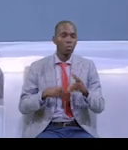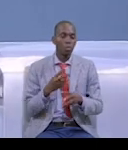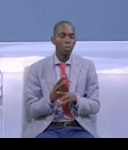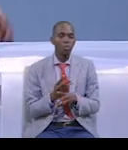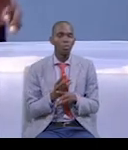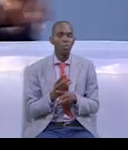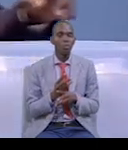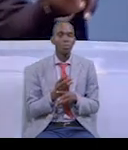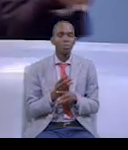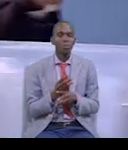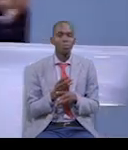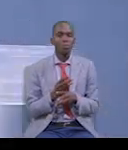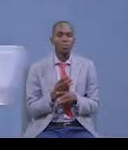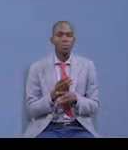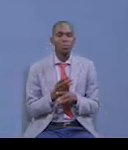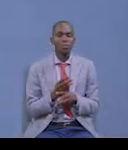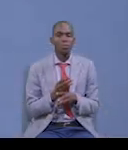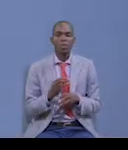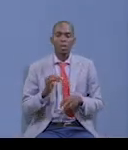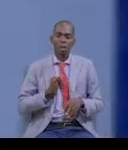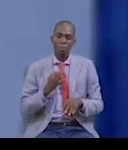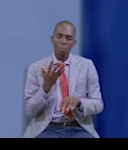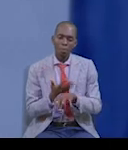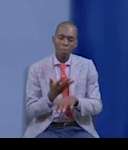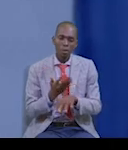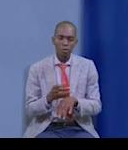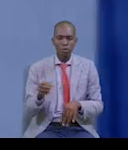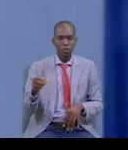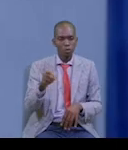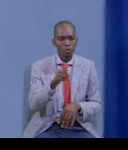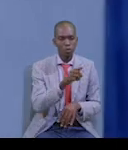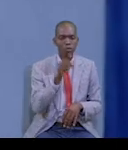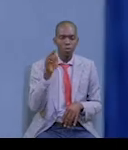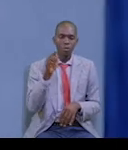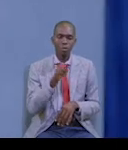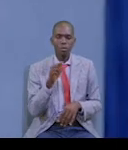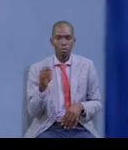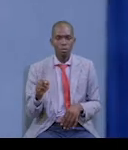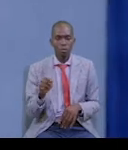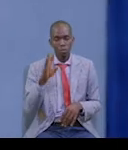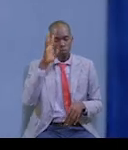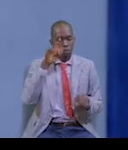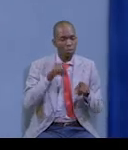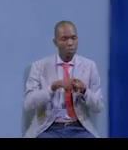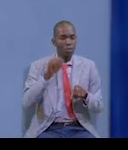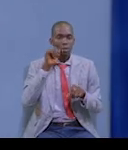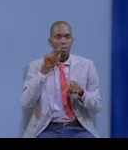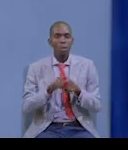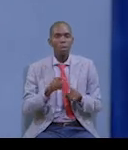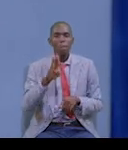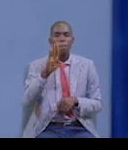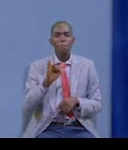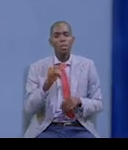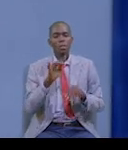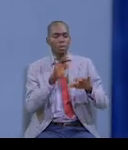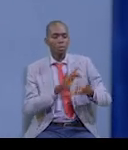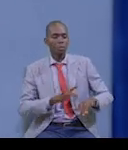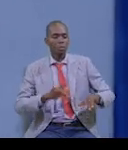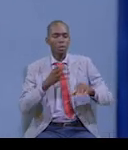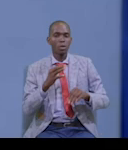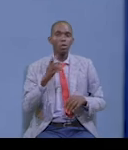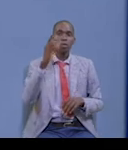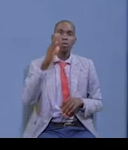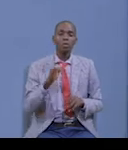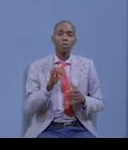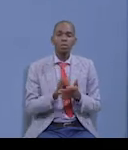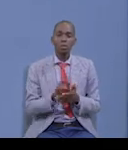ఉన్న సేవకులు. I beseech you therefore. బ్రతిమలాడుతున్నాను సోదరులారా. By the mercies of God. దేవుని కారుణ్యాన్ని బట్టి బ్రతిమలాడుతున్నాను. Let you